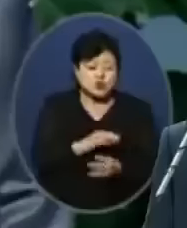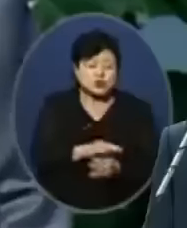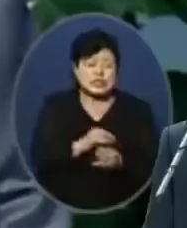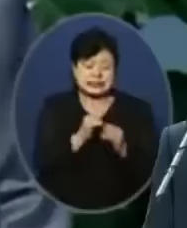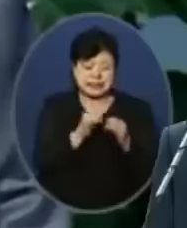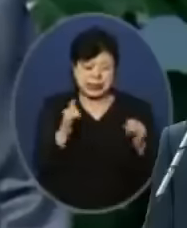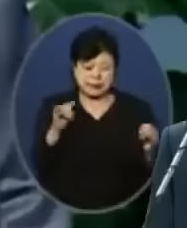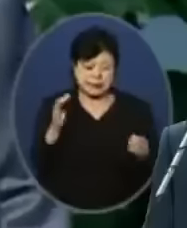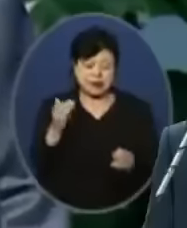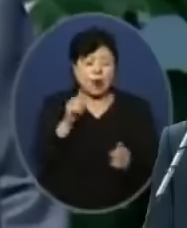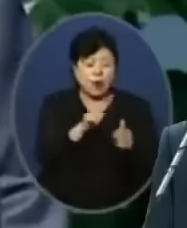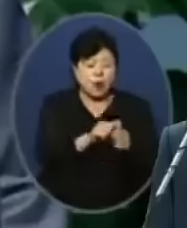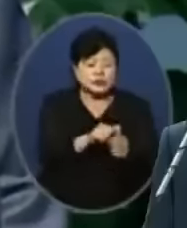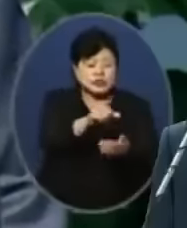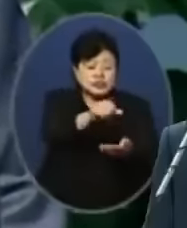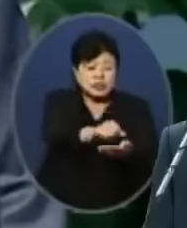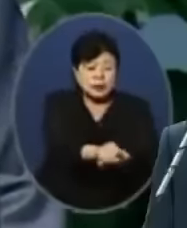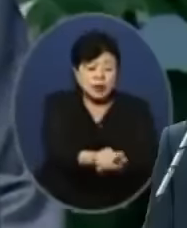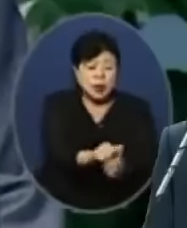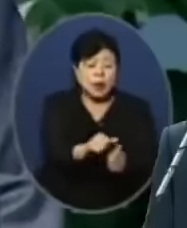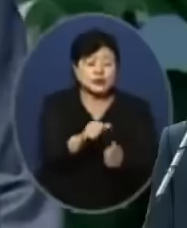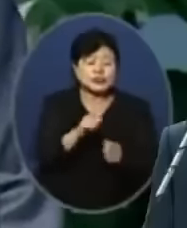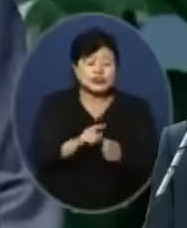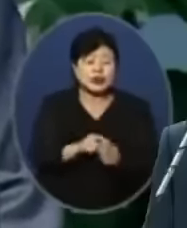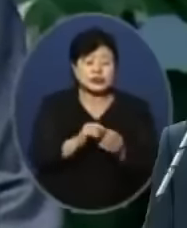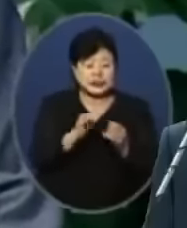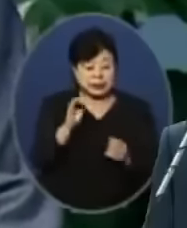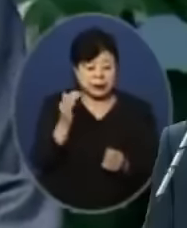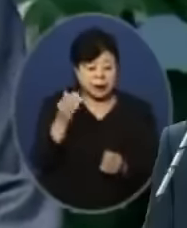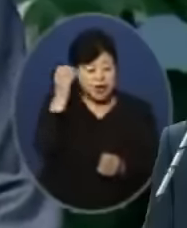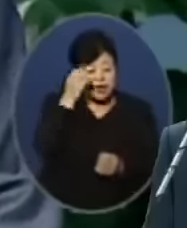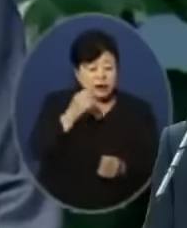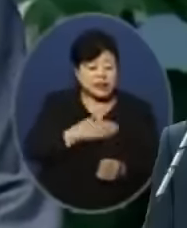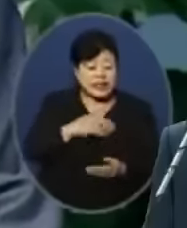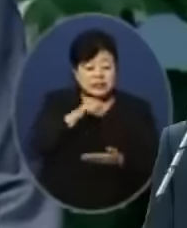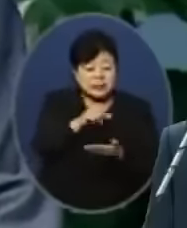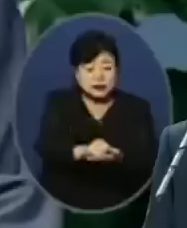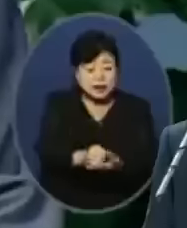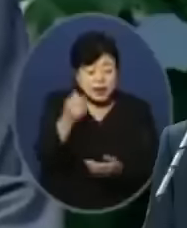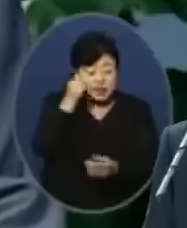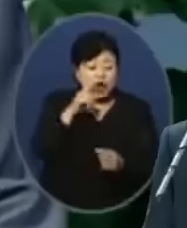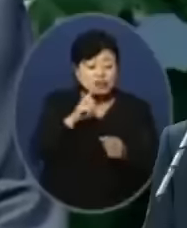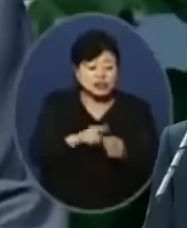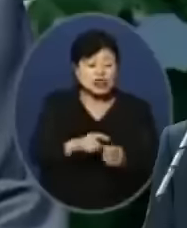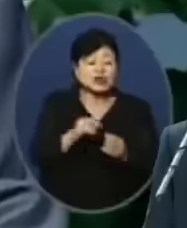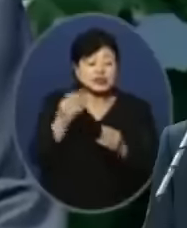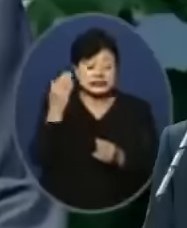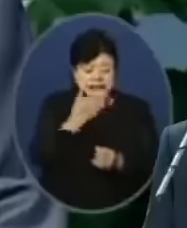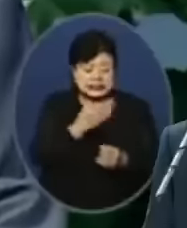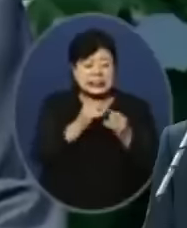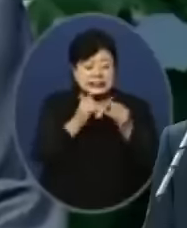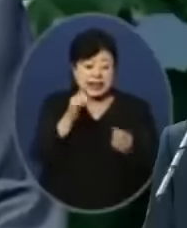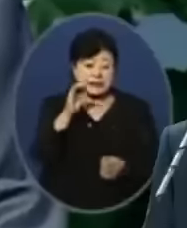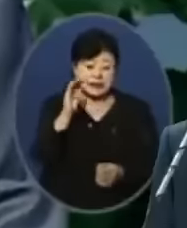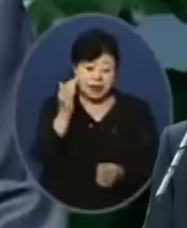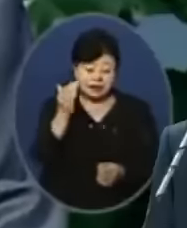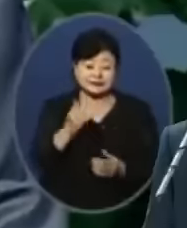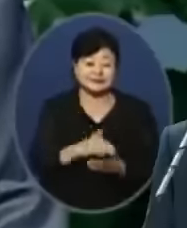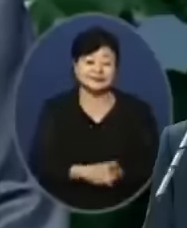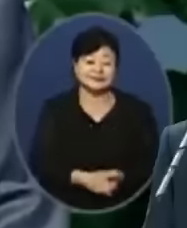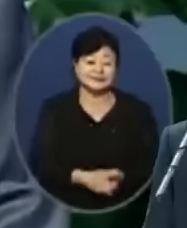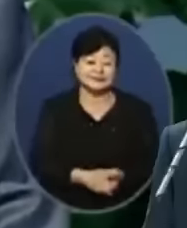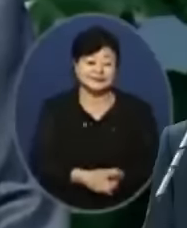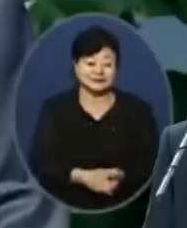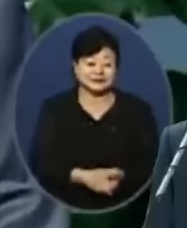되고 혼이 나를 점령하면 혼적 사람이 되고 영이 나를 점령하고 살면 신령한 영적인